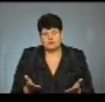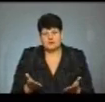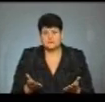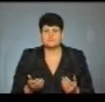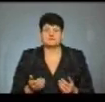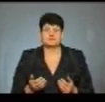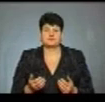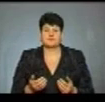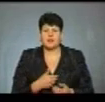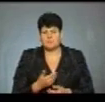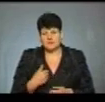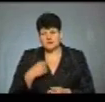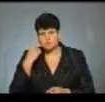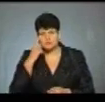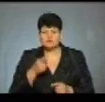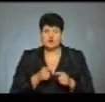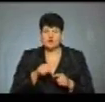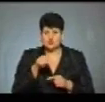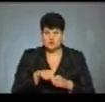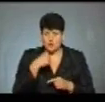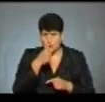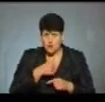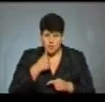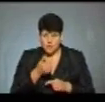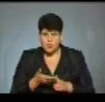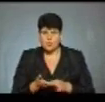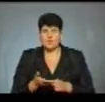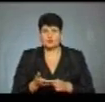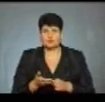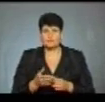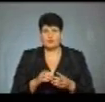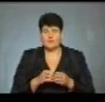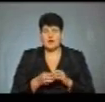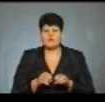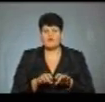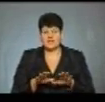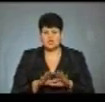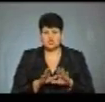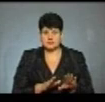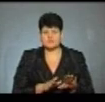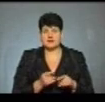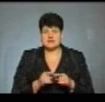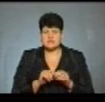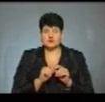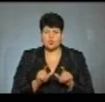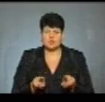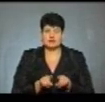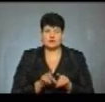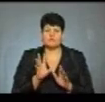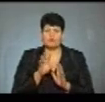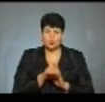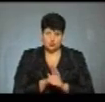Ми думаємо, що ми цього року. Я впевнений, що цього року ми цю проблему вирішимо, і ця школа також буде